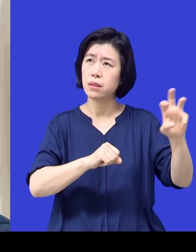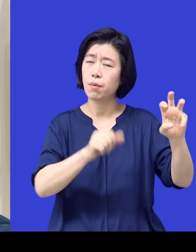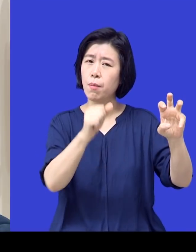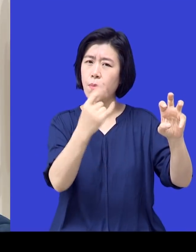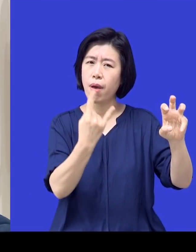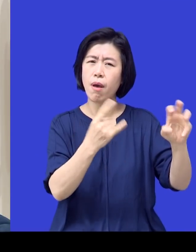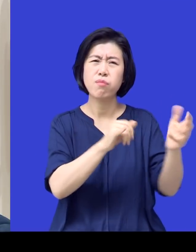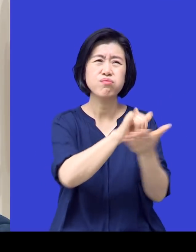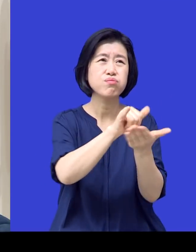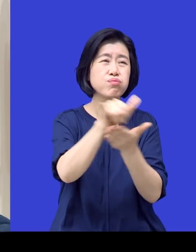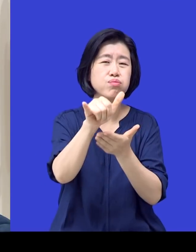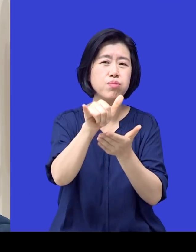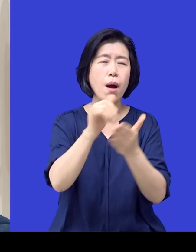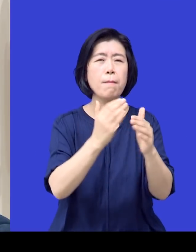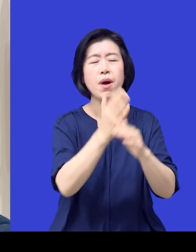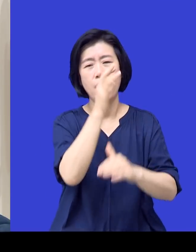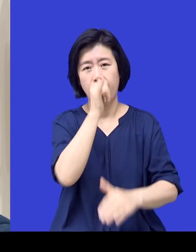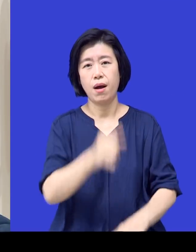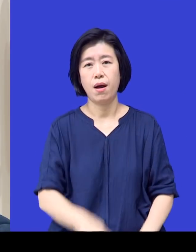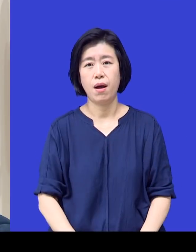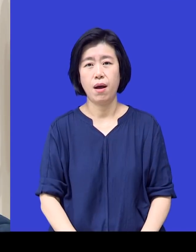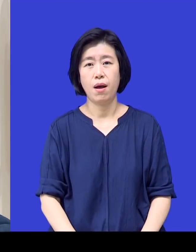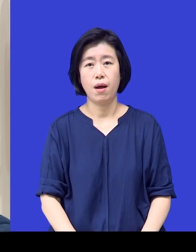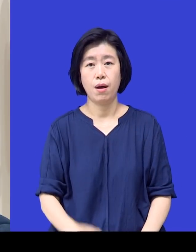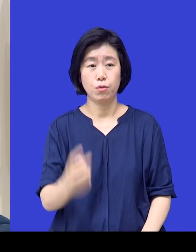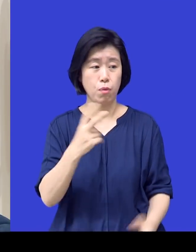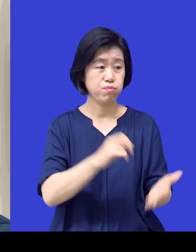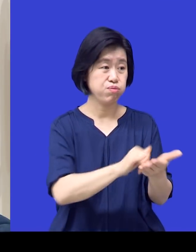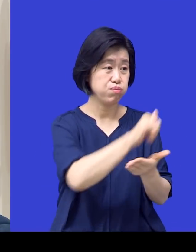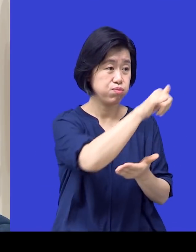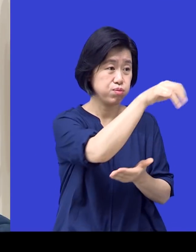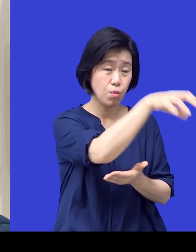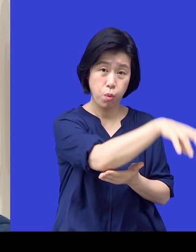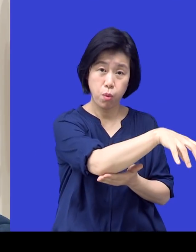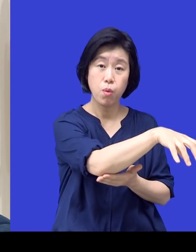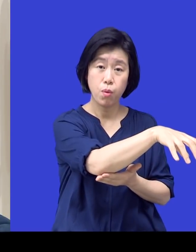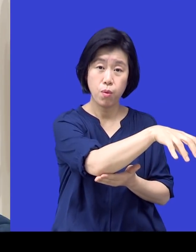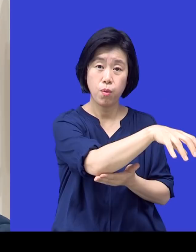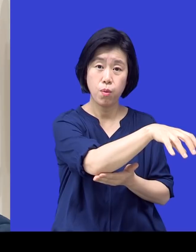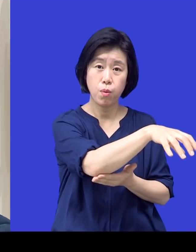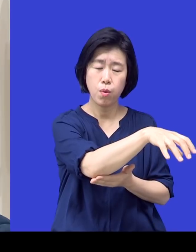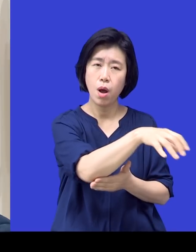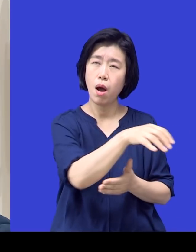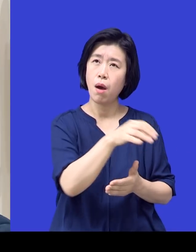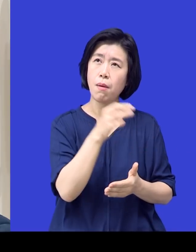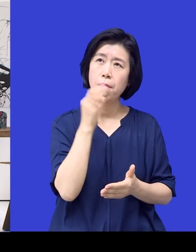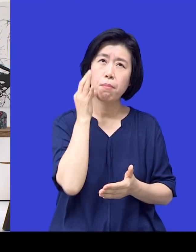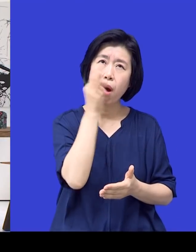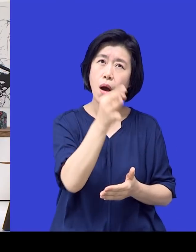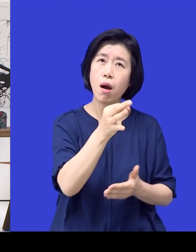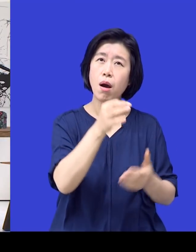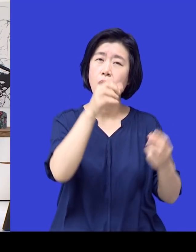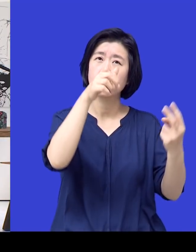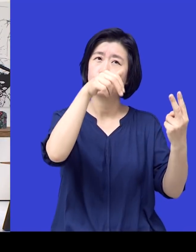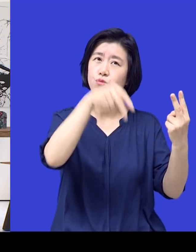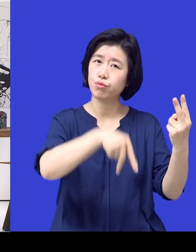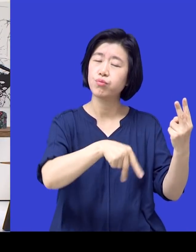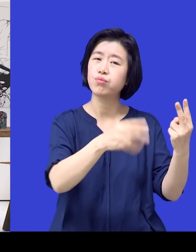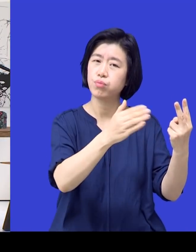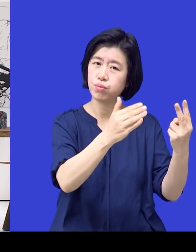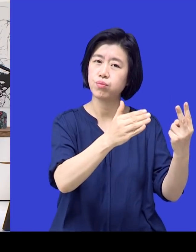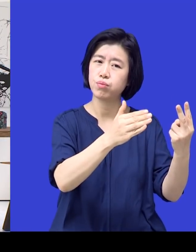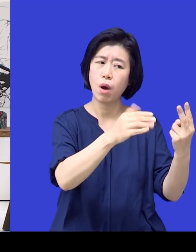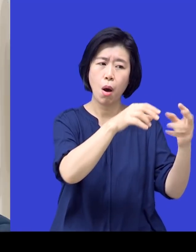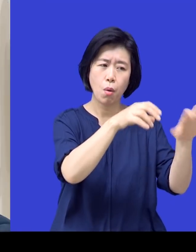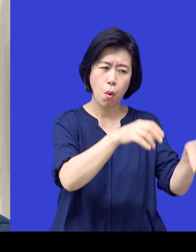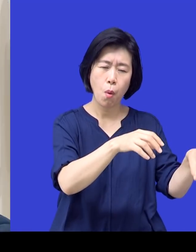해외로 다닐 수밖에 없어요. 그리고 한 번 움직이면 뭐 열흘에서 뭐 2주도 갔다 오거든요. 그러니까